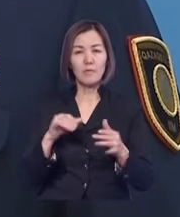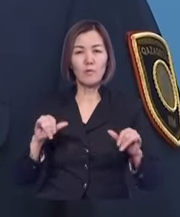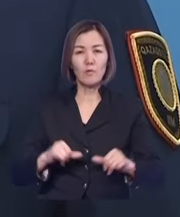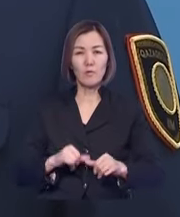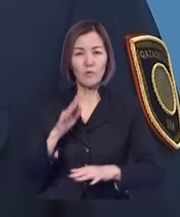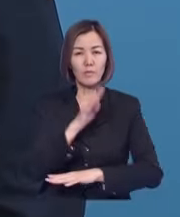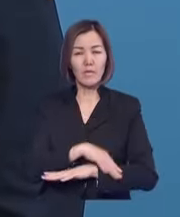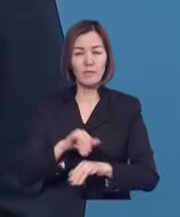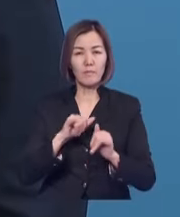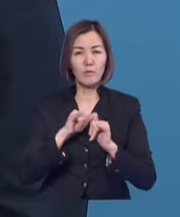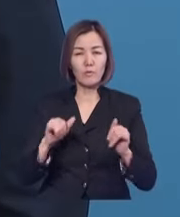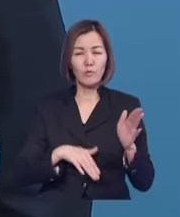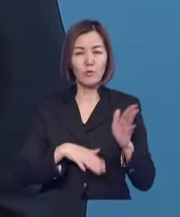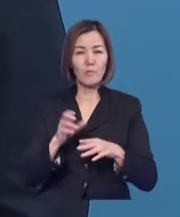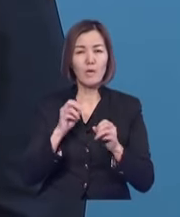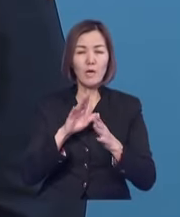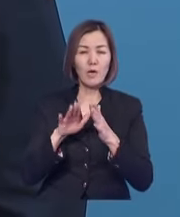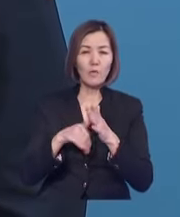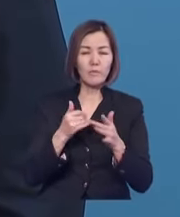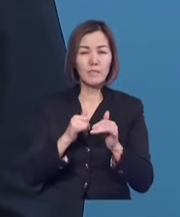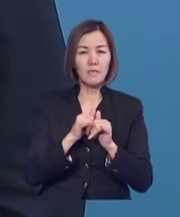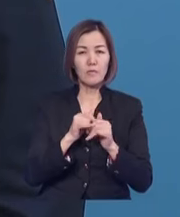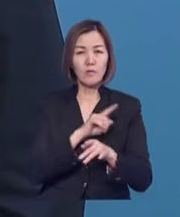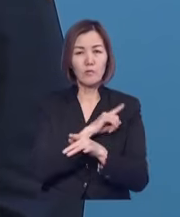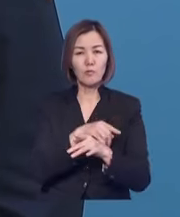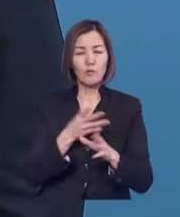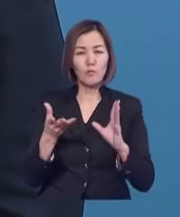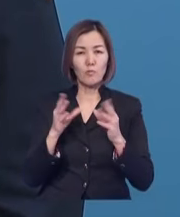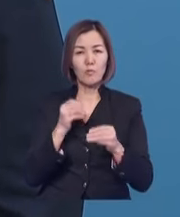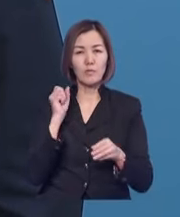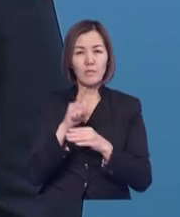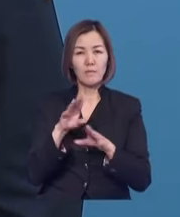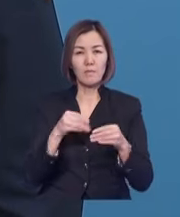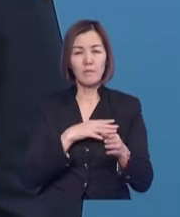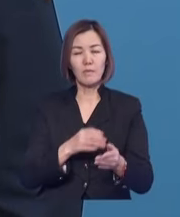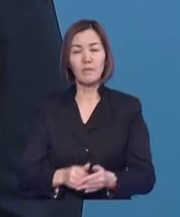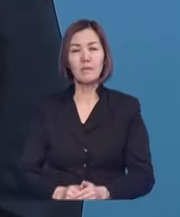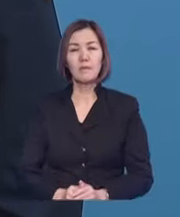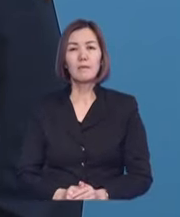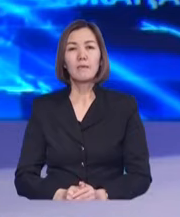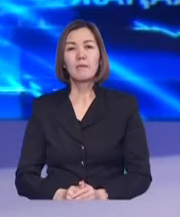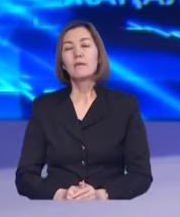деңгейін арттырып, қауіпсіздікті одан әрі күшейту бойынша бірқатар тапсырма берді.